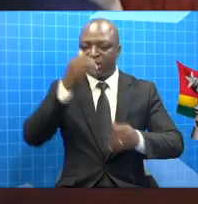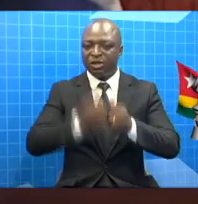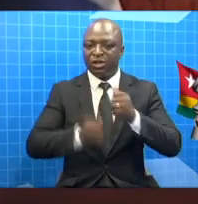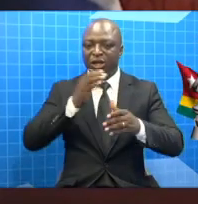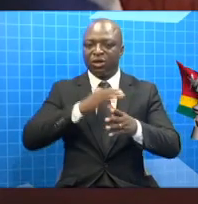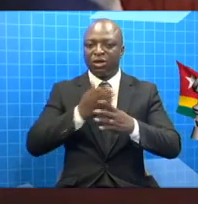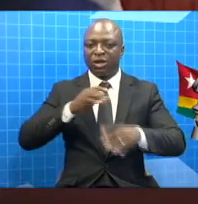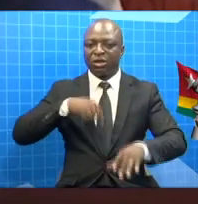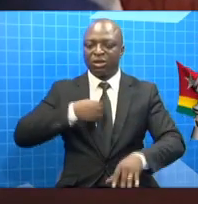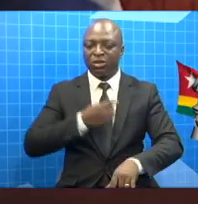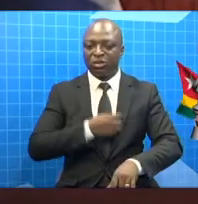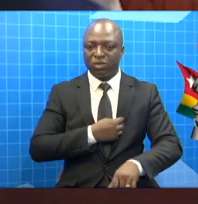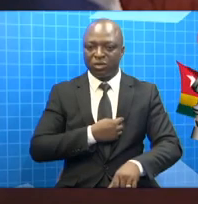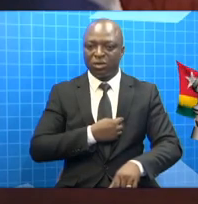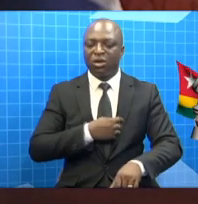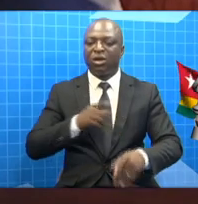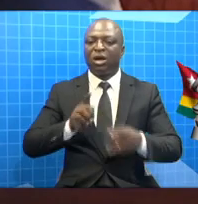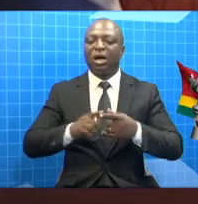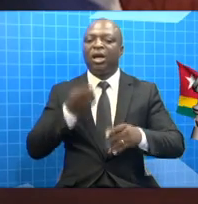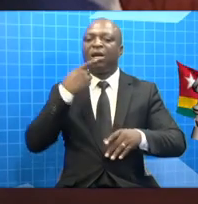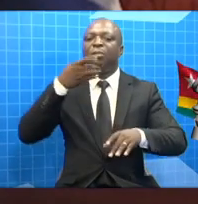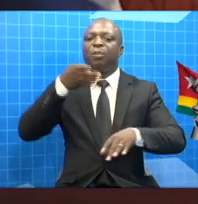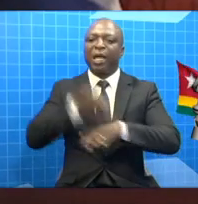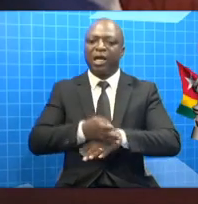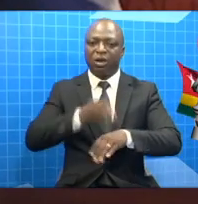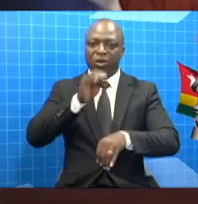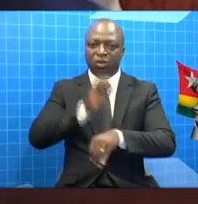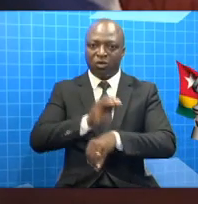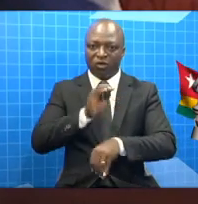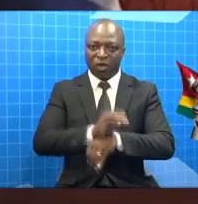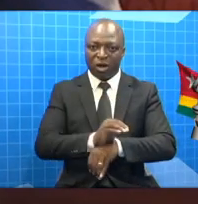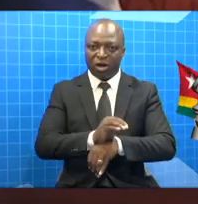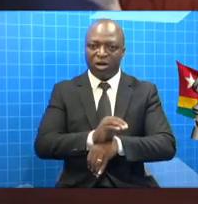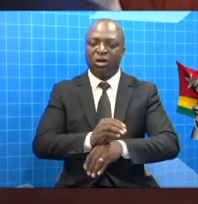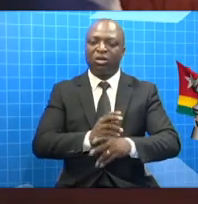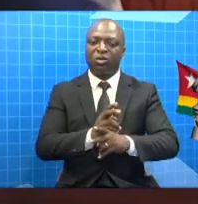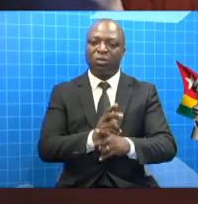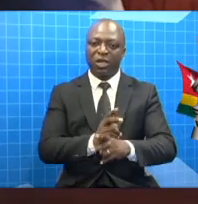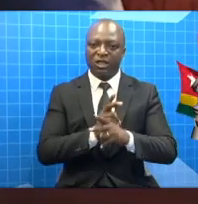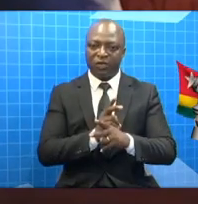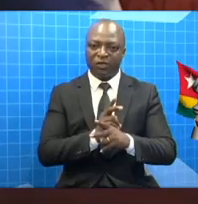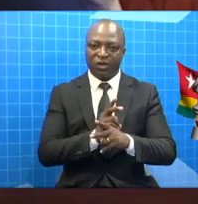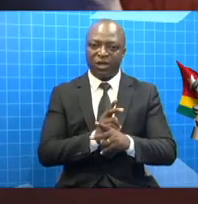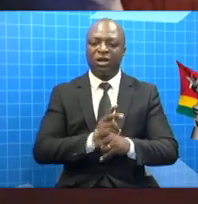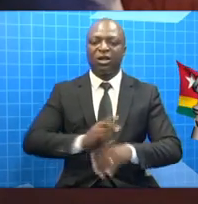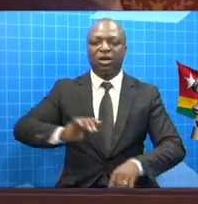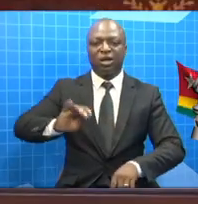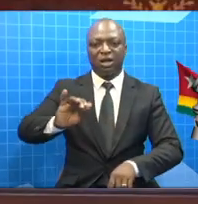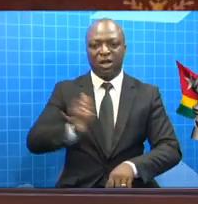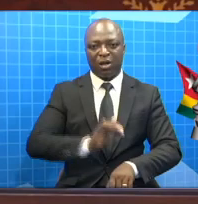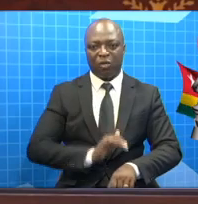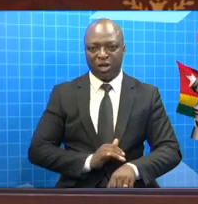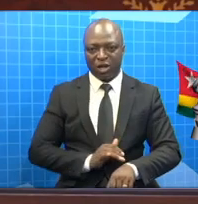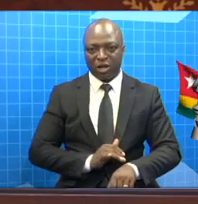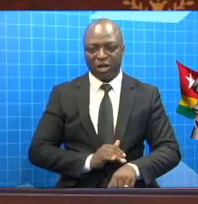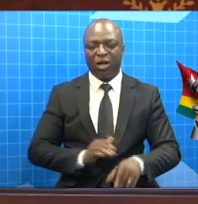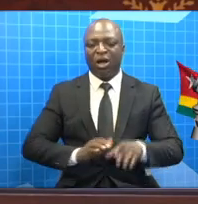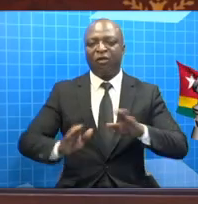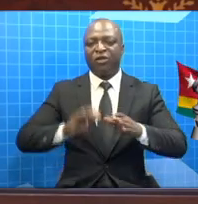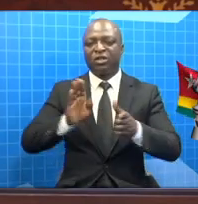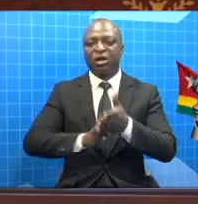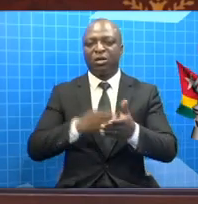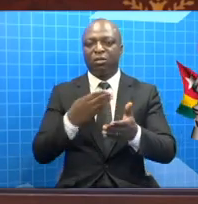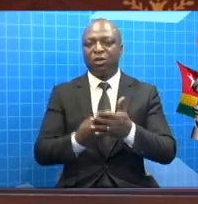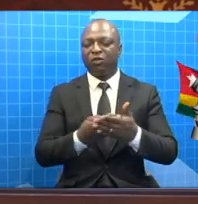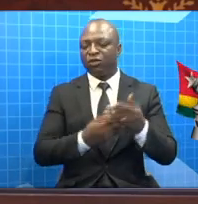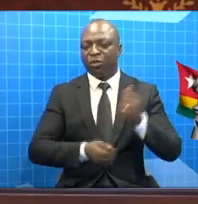nous a l'impérieux devoir d'en préserver l'harmonie en faisant preuve de plus